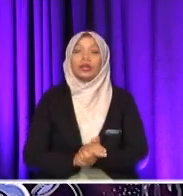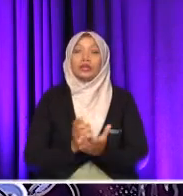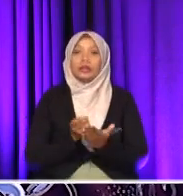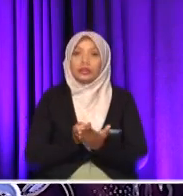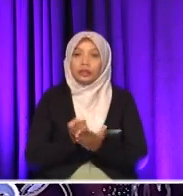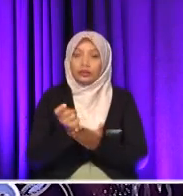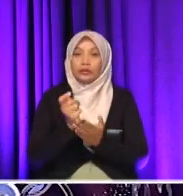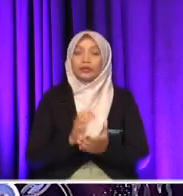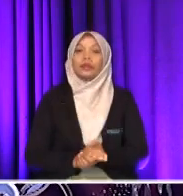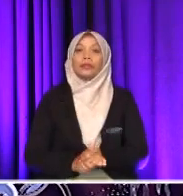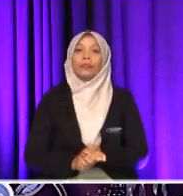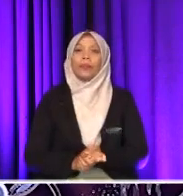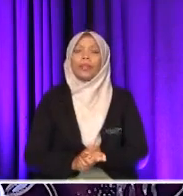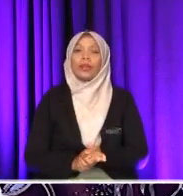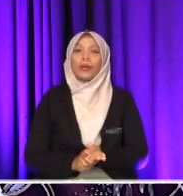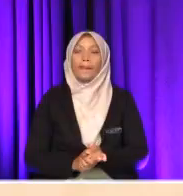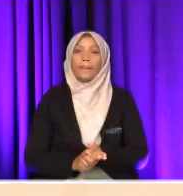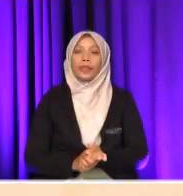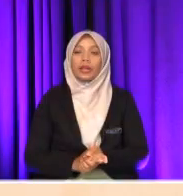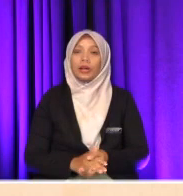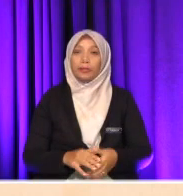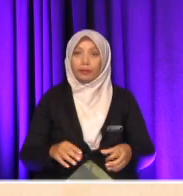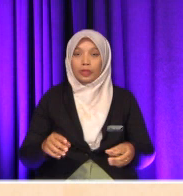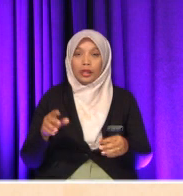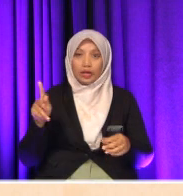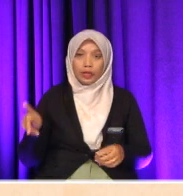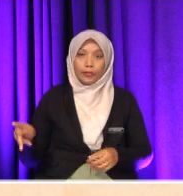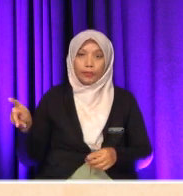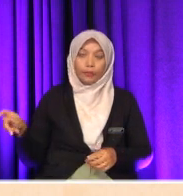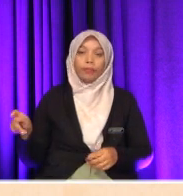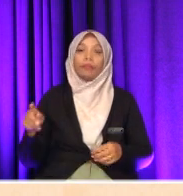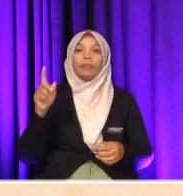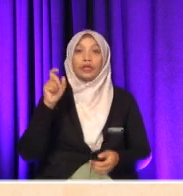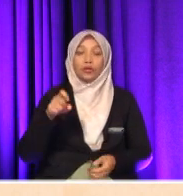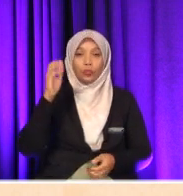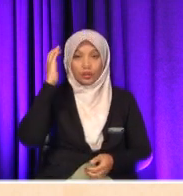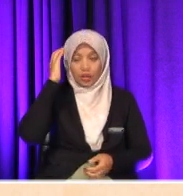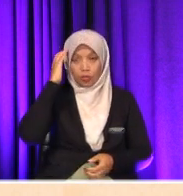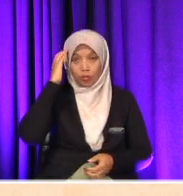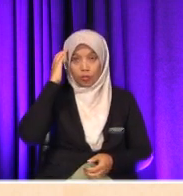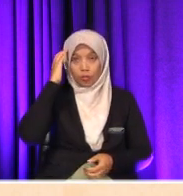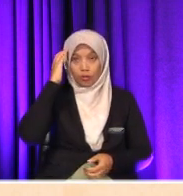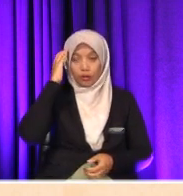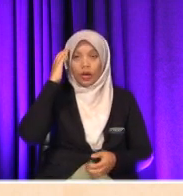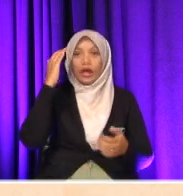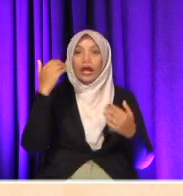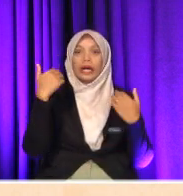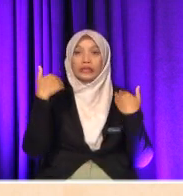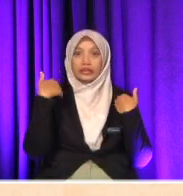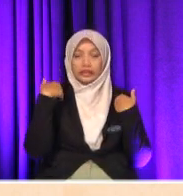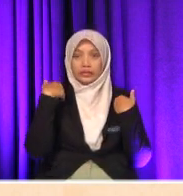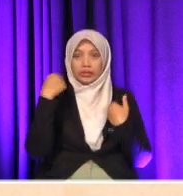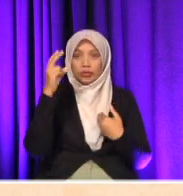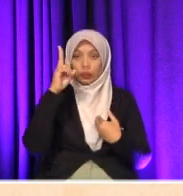di rumah kediaman pelacak perlu tahu bahwa ada dua jenis sistem pertama sekali